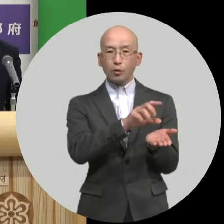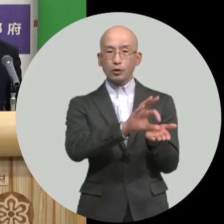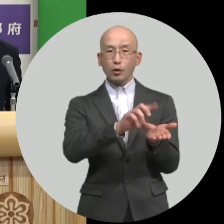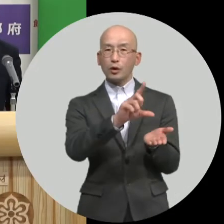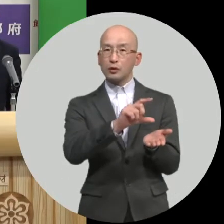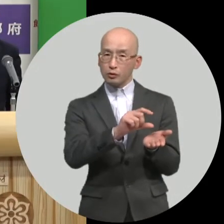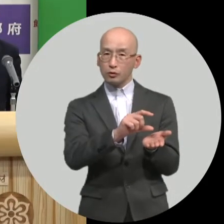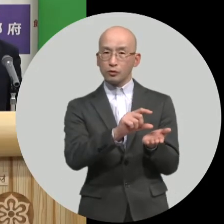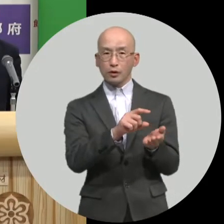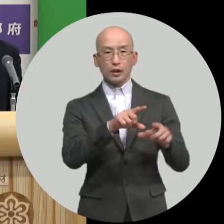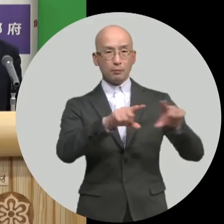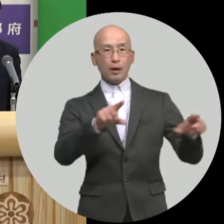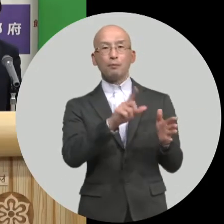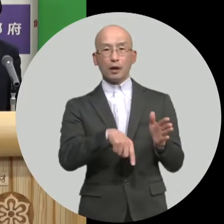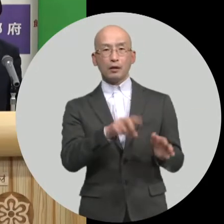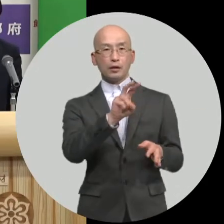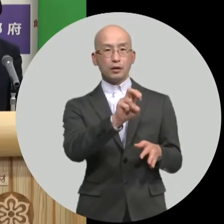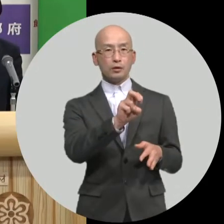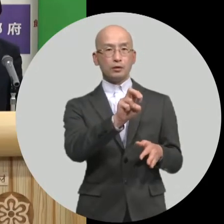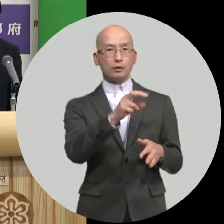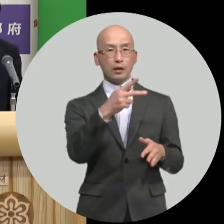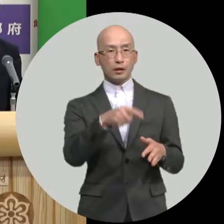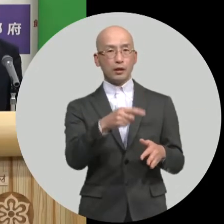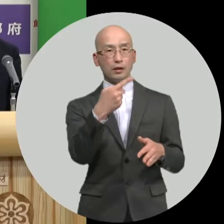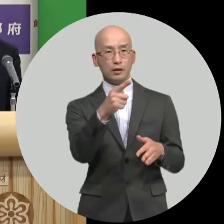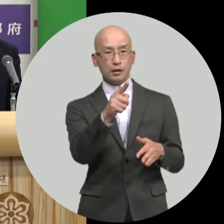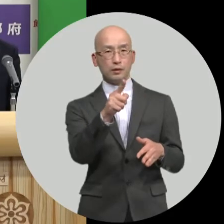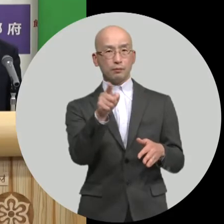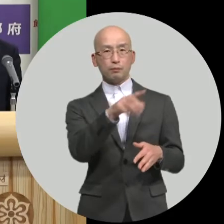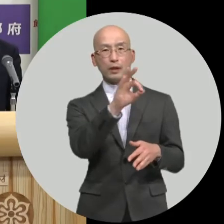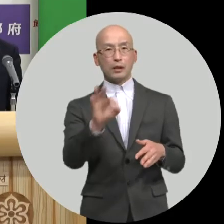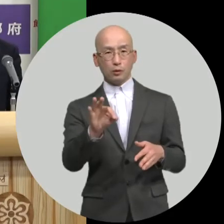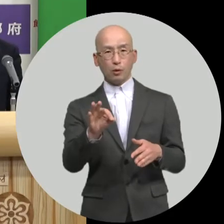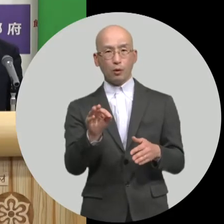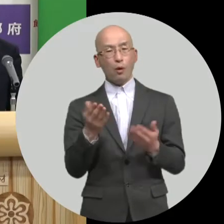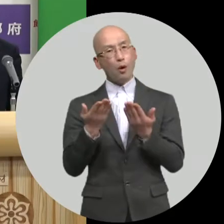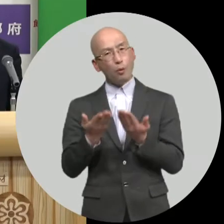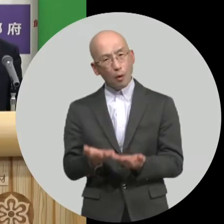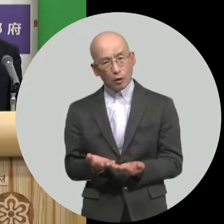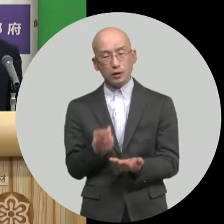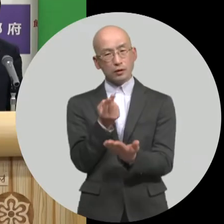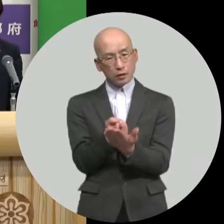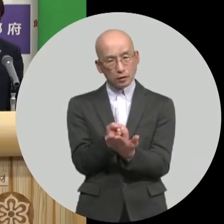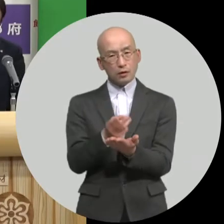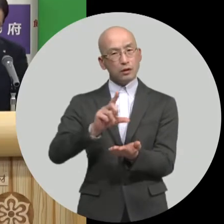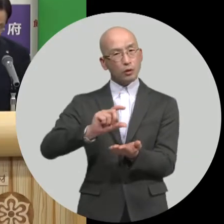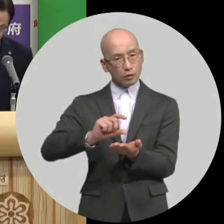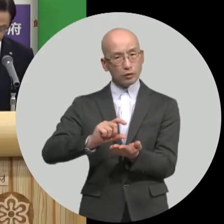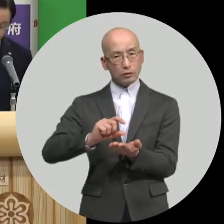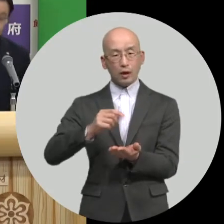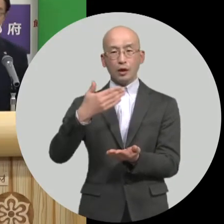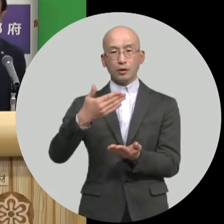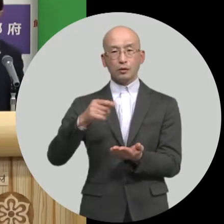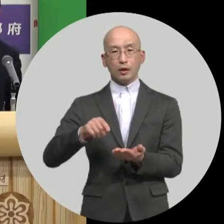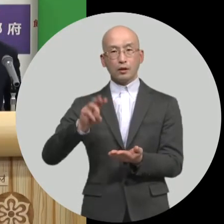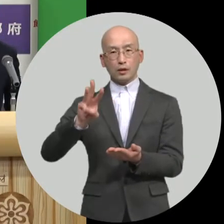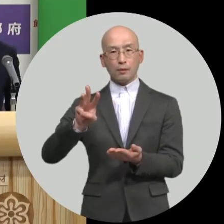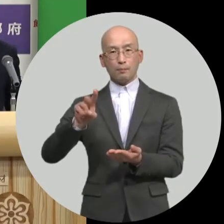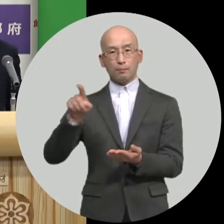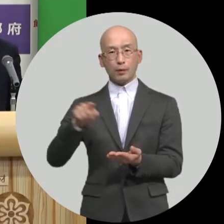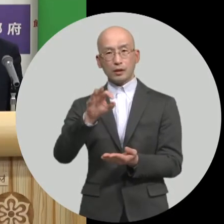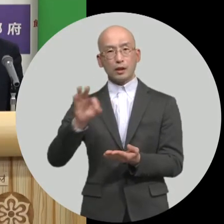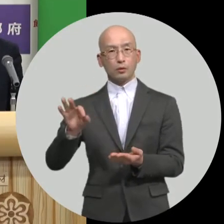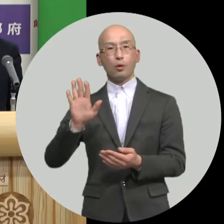床でいうと 27.1%、 そして重症の病床使用率、これはまあ今のところはまだ 9.3% ということでございますけれ